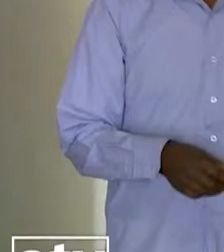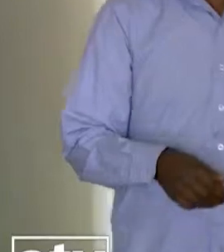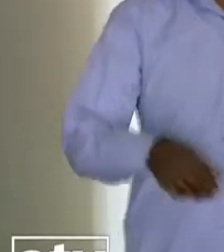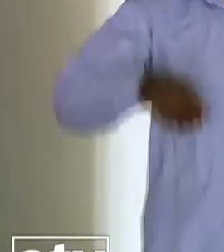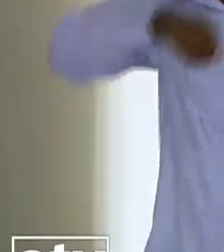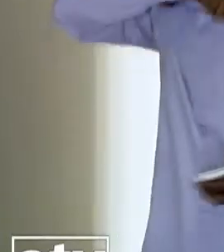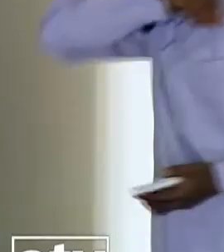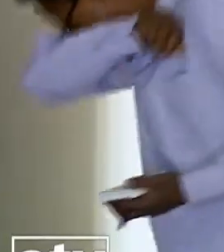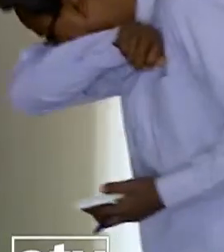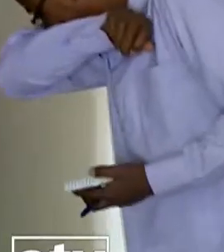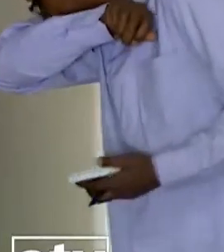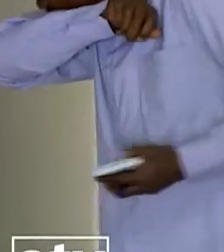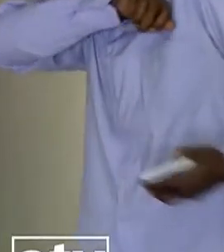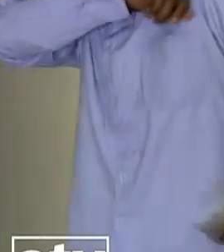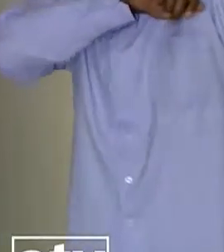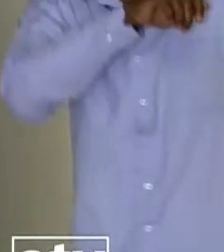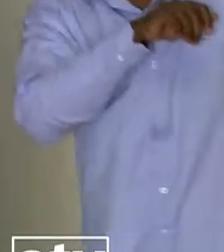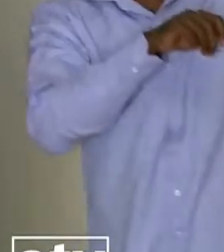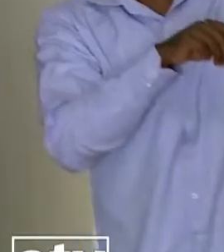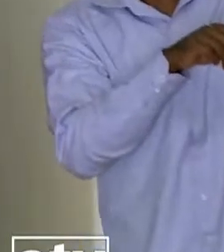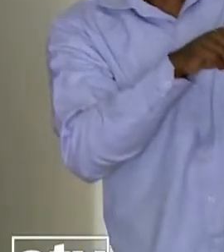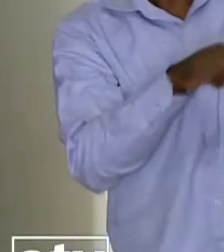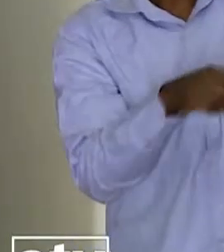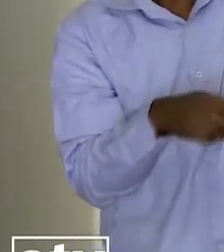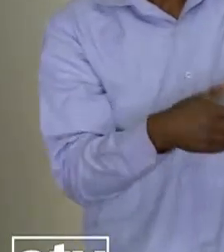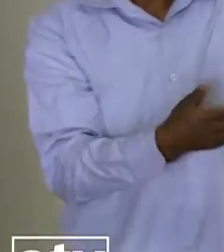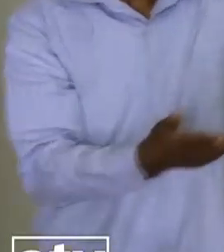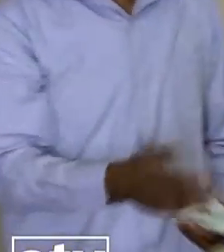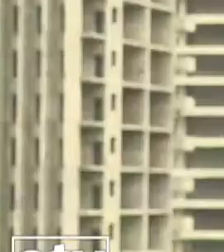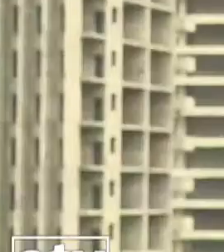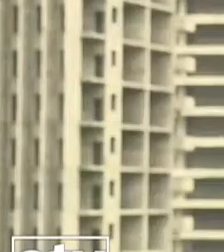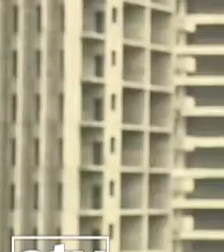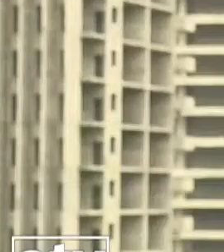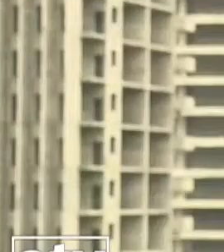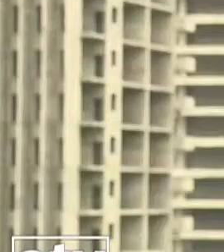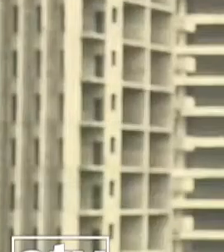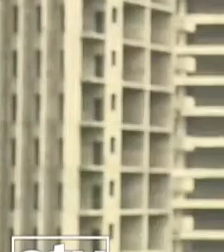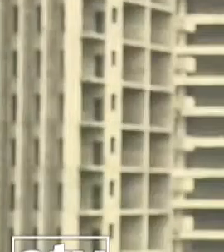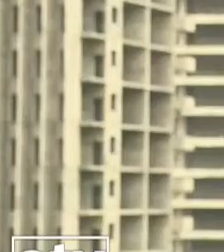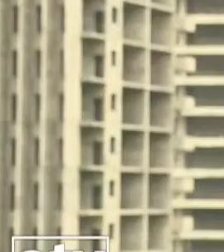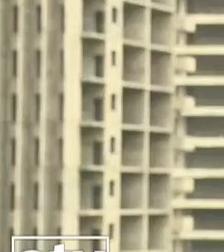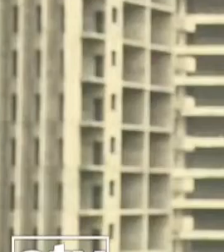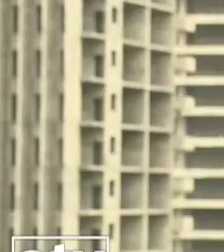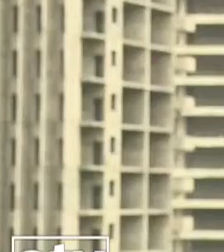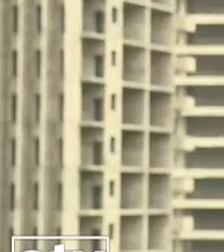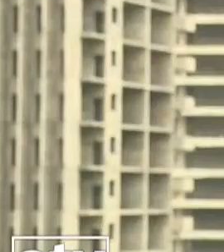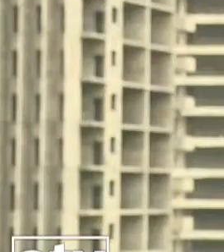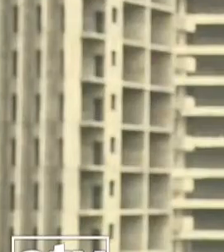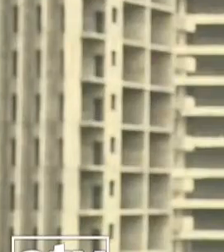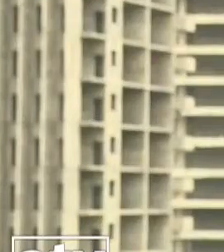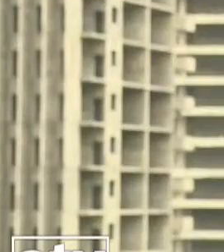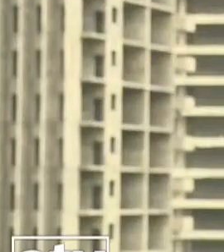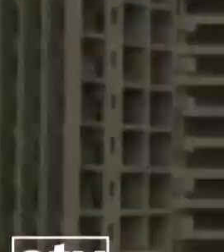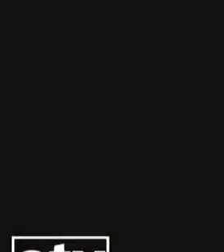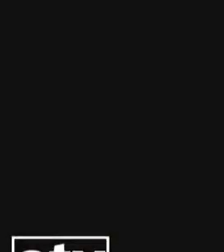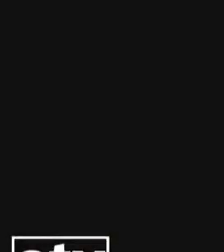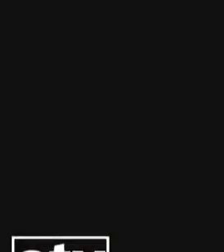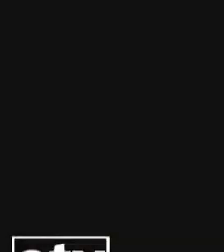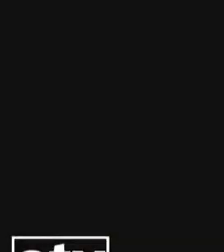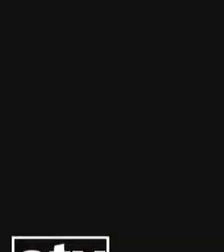ከምኡ ውን ክነህንጥስን ክንስዕልን ከለና ብተዓፃፊ ኢድና ምጥቃም። እዚኦም እንተደኣ ጌርና ሕማም ኮሮና ክንከላኸል ንኽእል